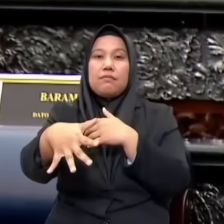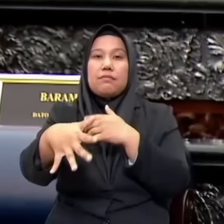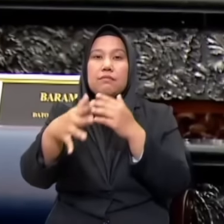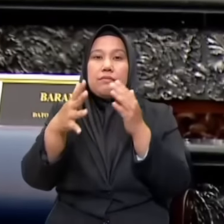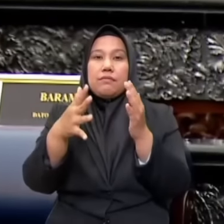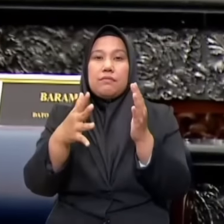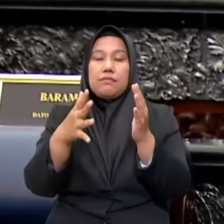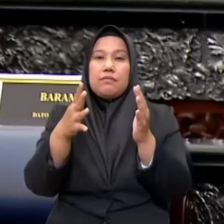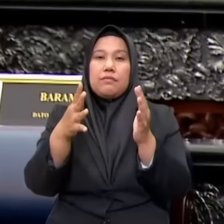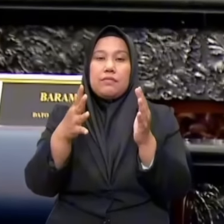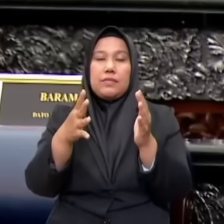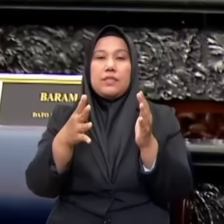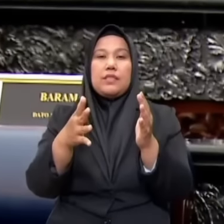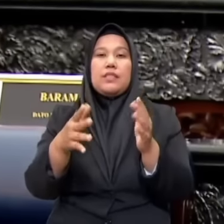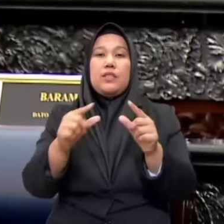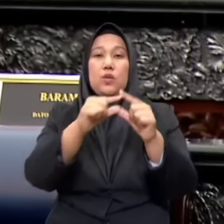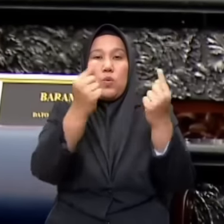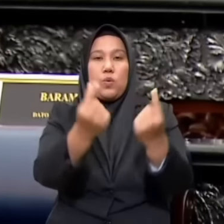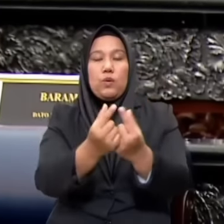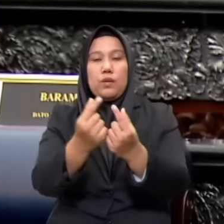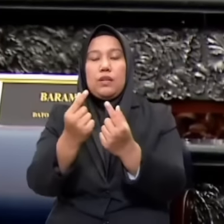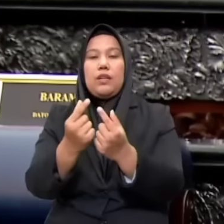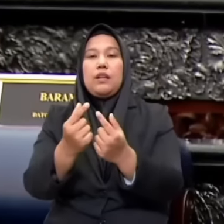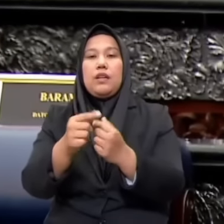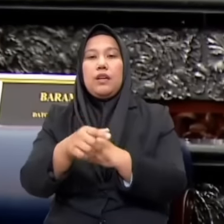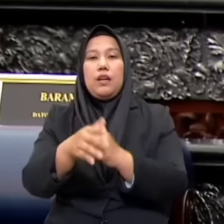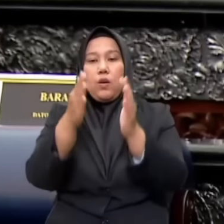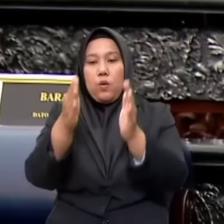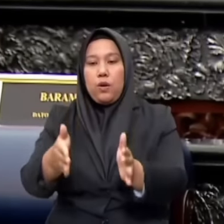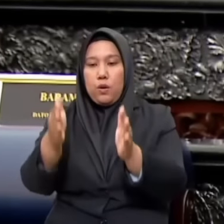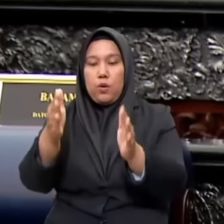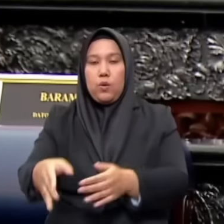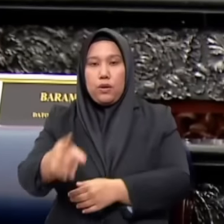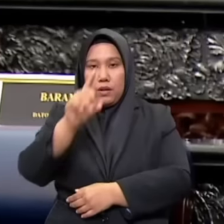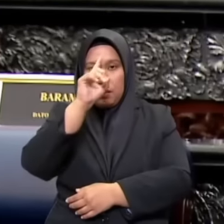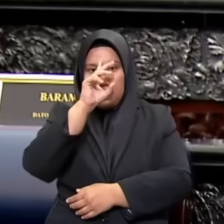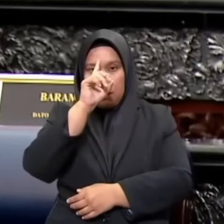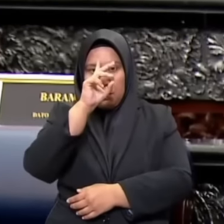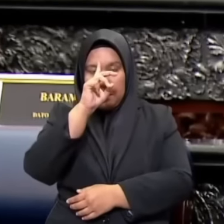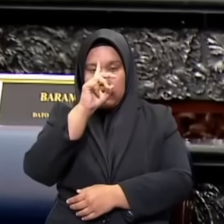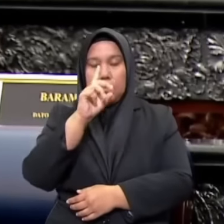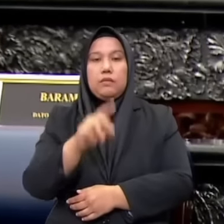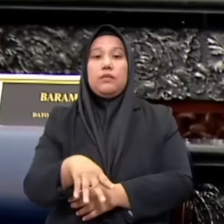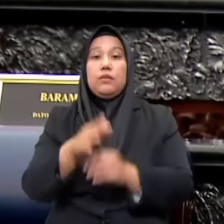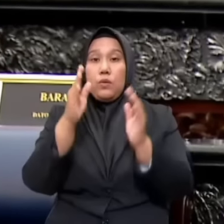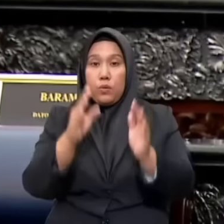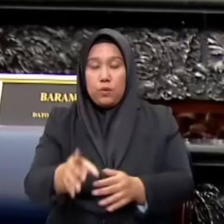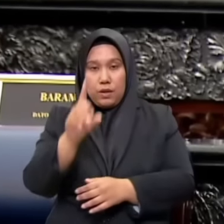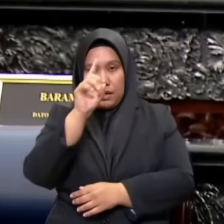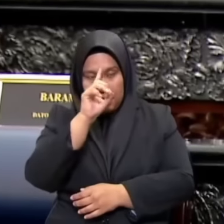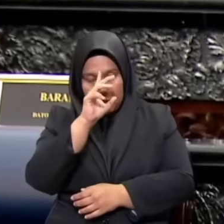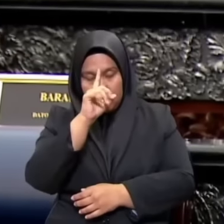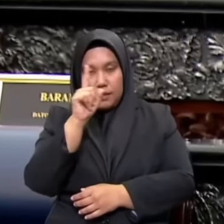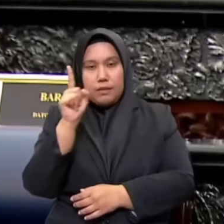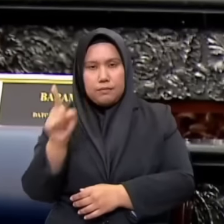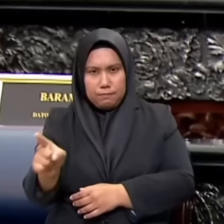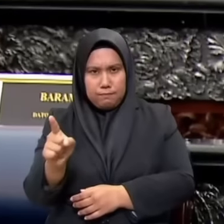kalangan orang-orang India. Orang-orang India itu warga negara kita dan rakyat